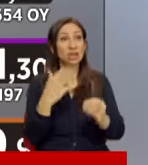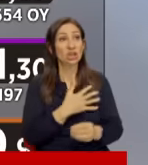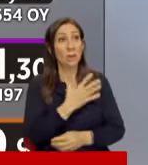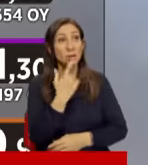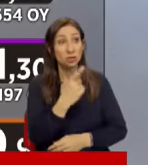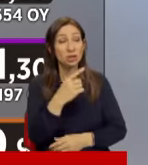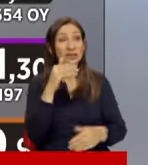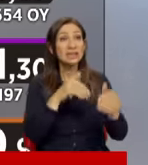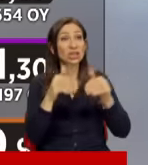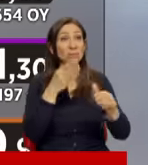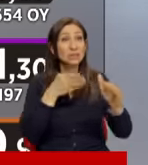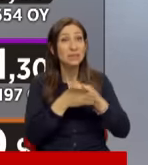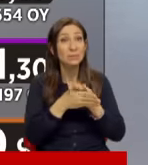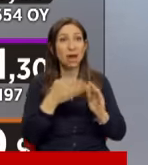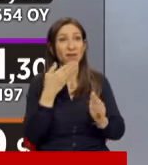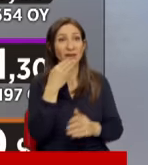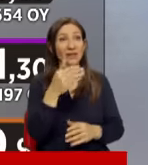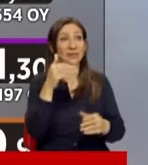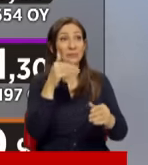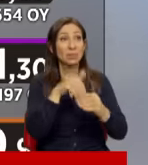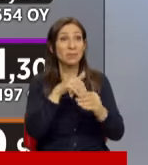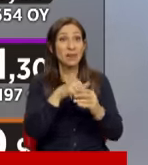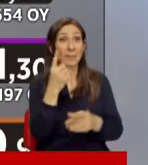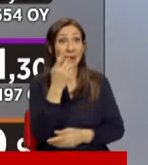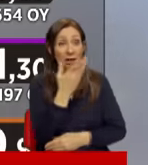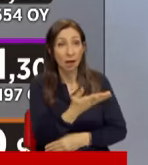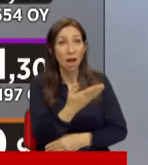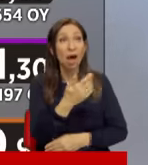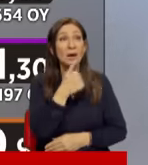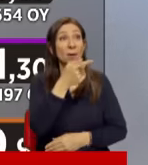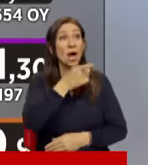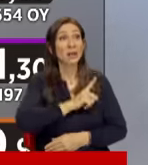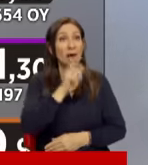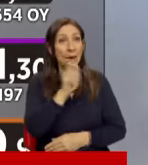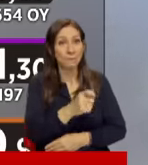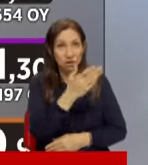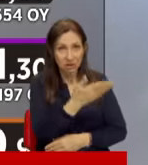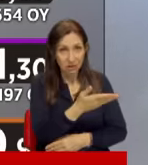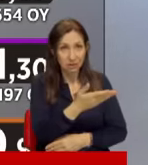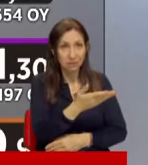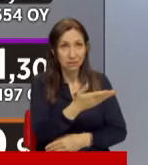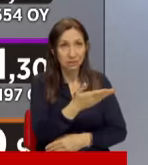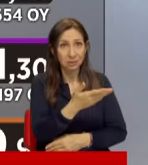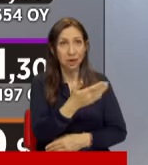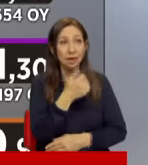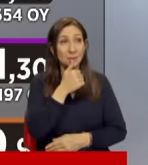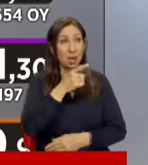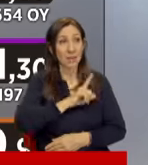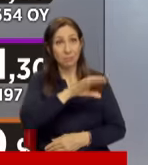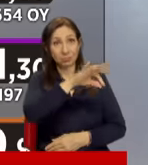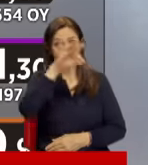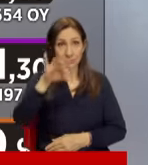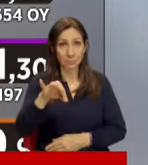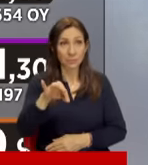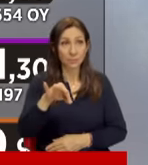diyorlar. Seçimlere girmenizi sağlayan milletvekillerinden biri. Evet. Adamı aday yapmışsınız. Tamam mı? Adamı aday